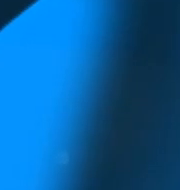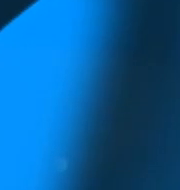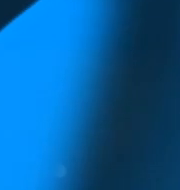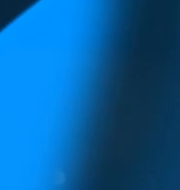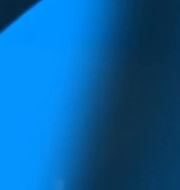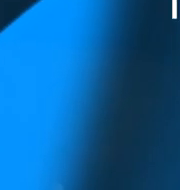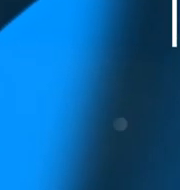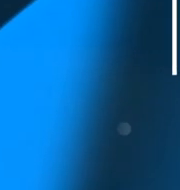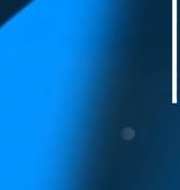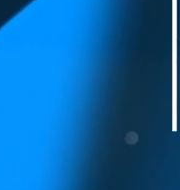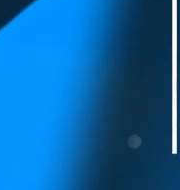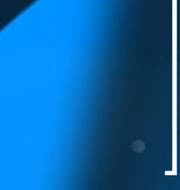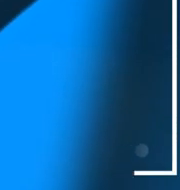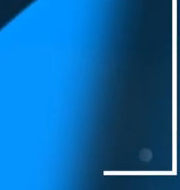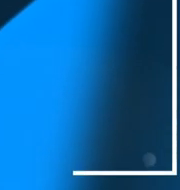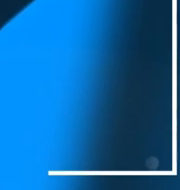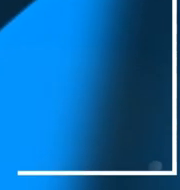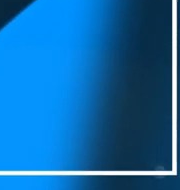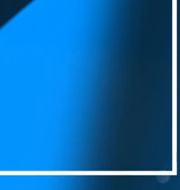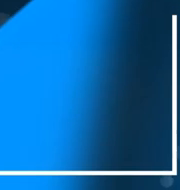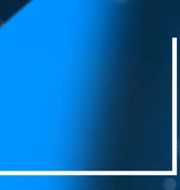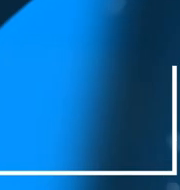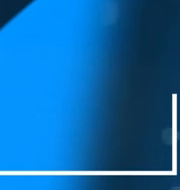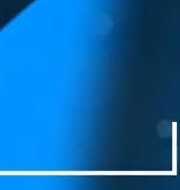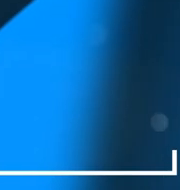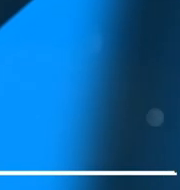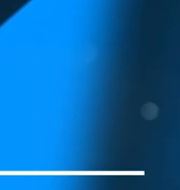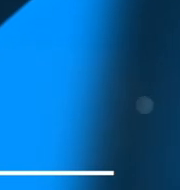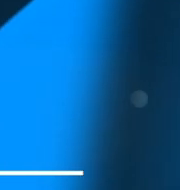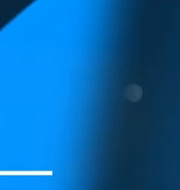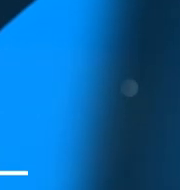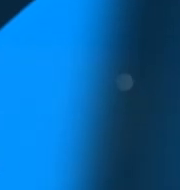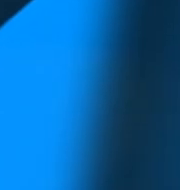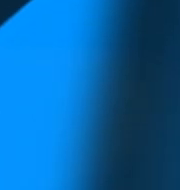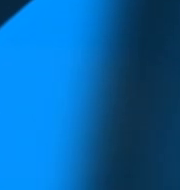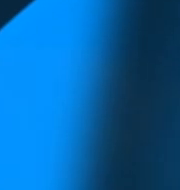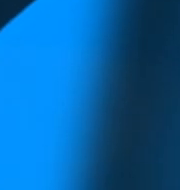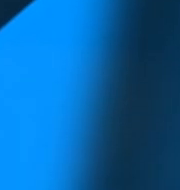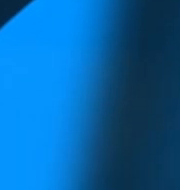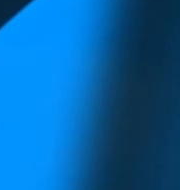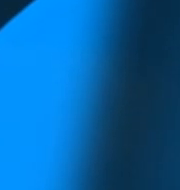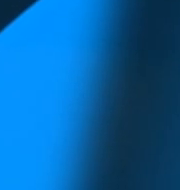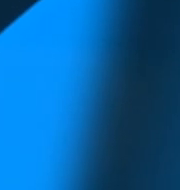දිනපතා අලුත් වීඩියෝ සහ ප්‍රවෘත්ති නැරඹීමට ඉහත බටන් එක ක්ලික් කර සියත ටීවී subscribe කරන්න.